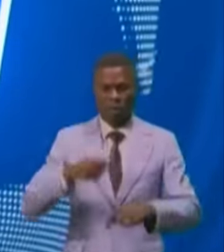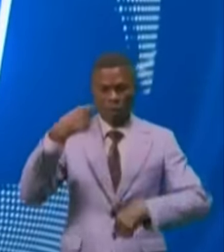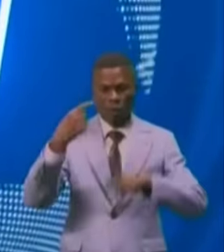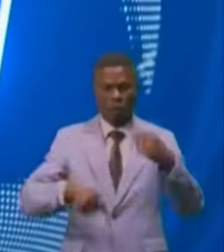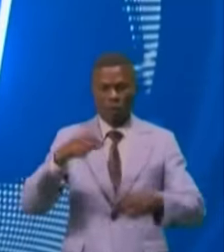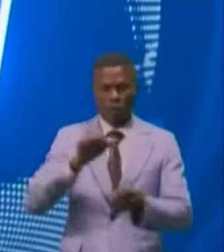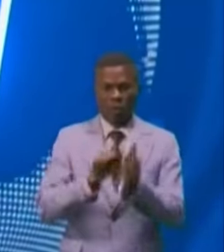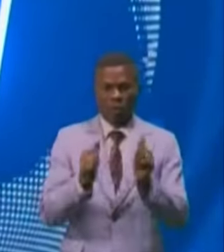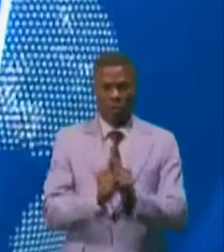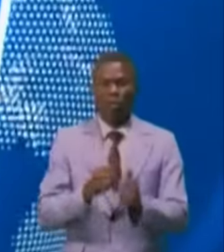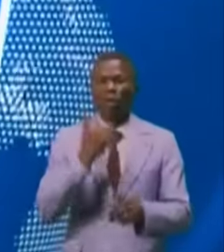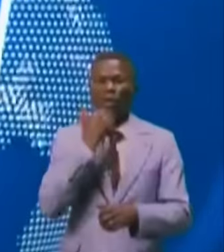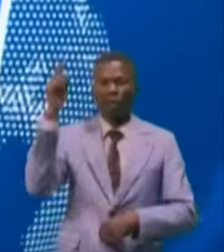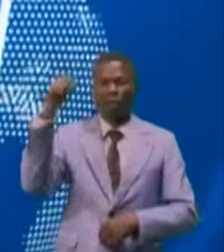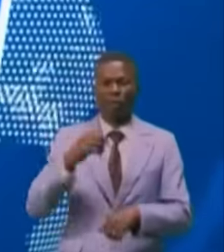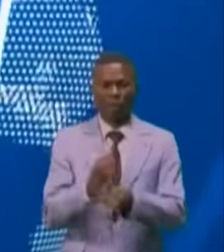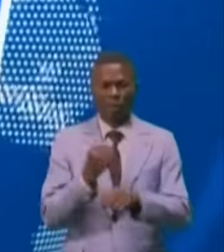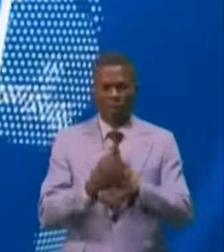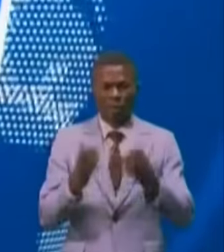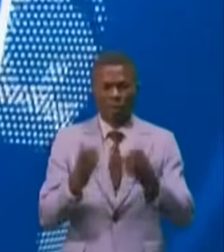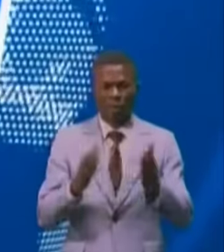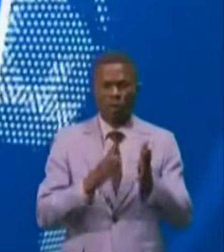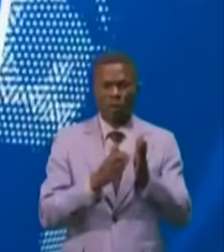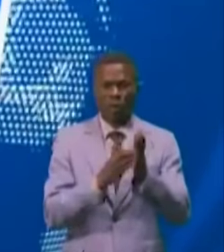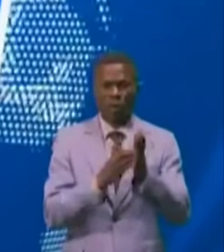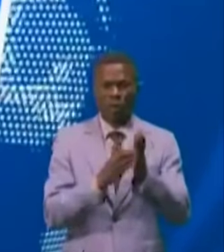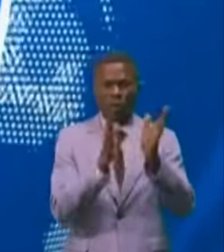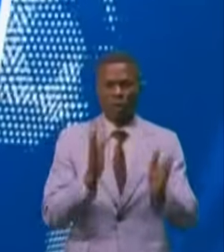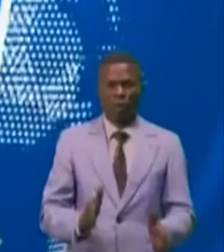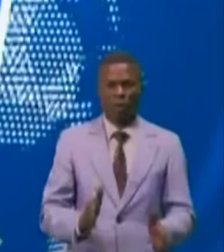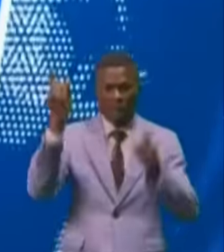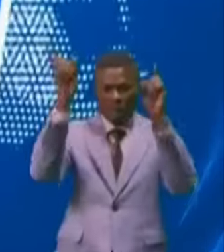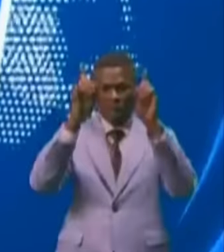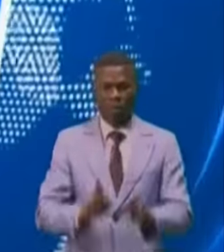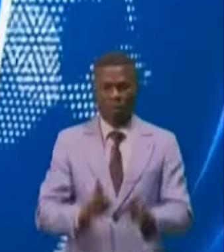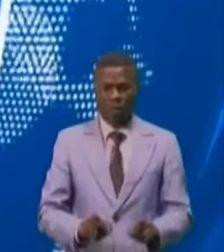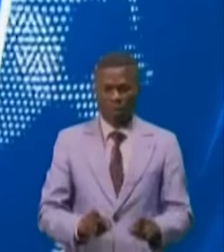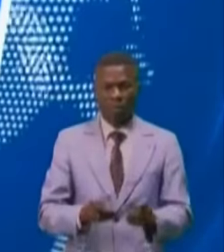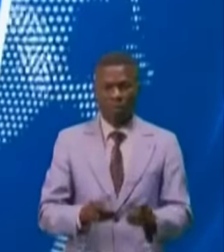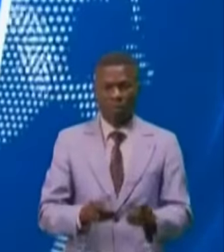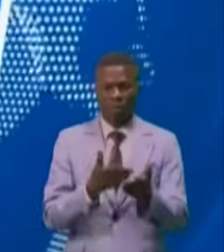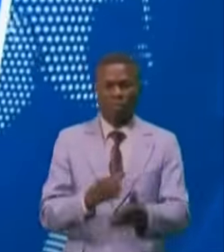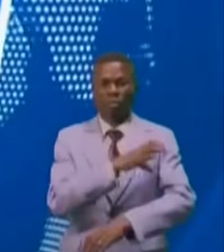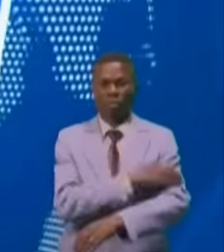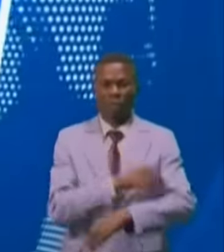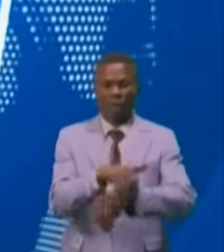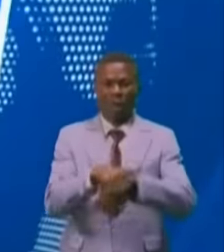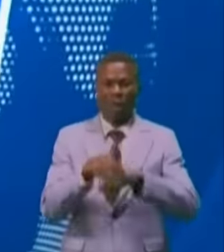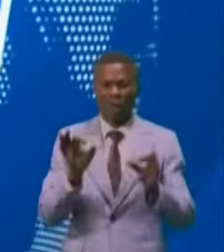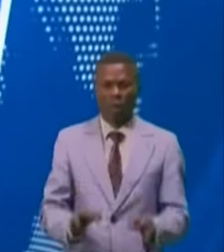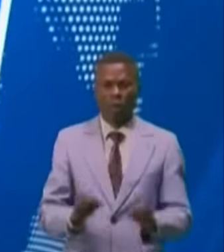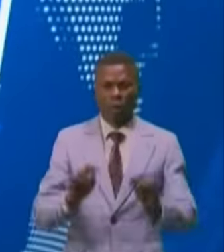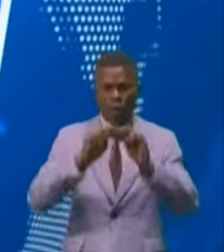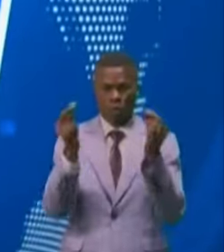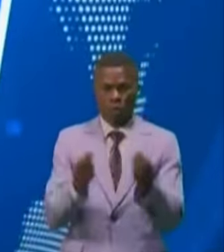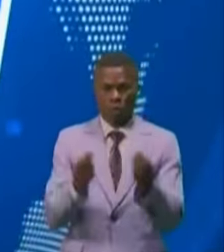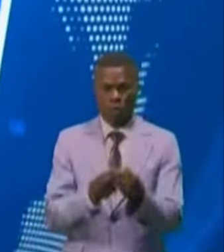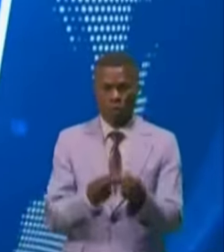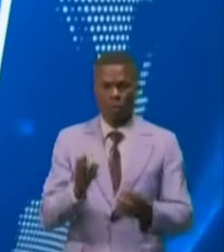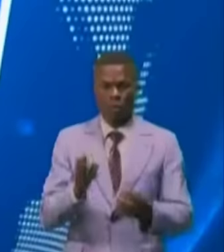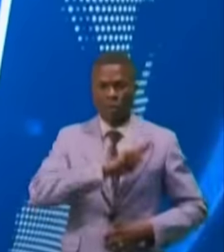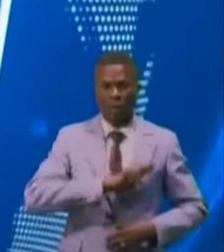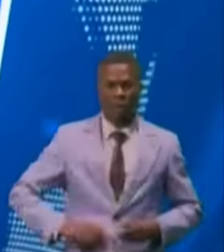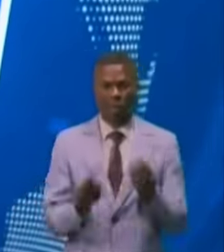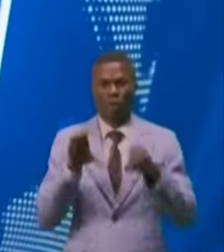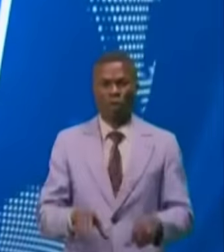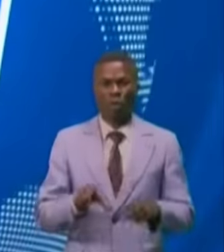sur l'investissement et le leadership de l'Afrique a vécu à Londres, capitale de l'Angleterre. La délégation de la République démocratique du